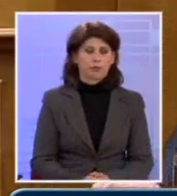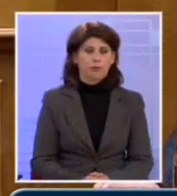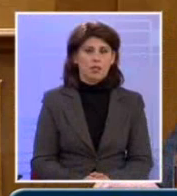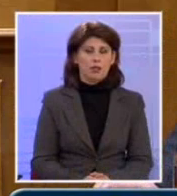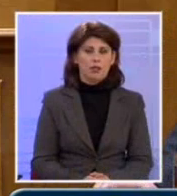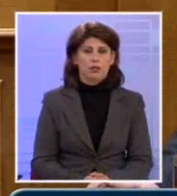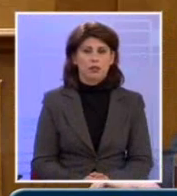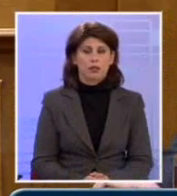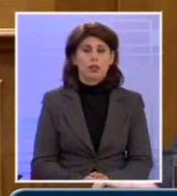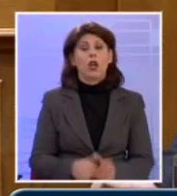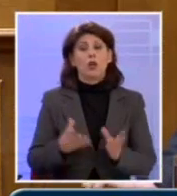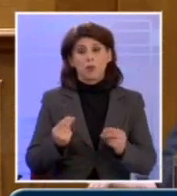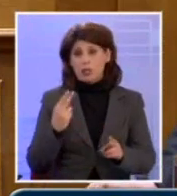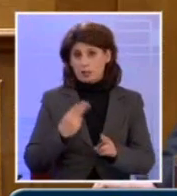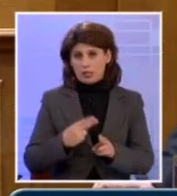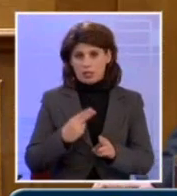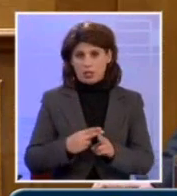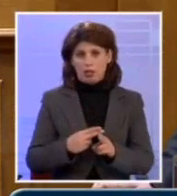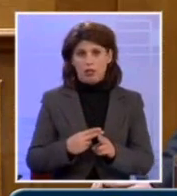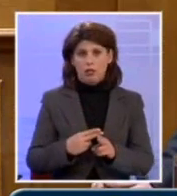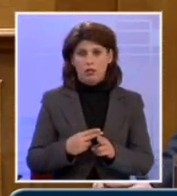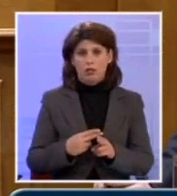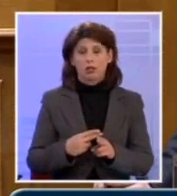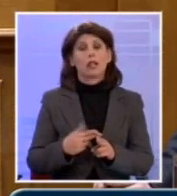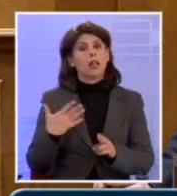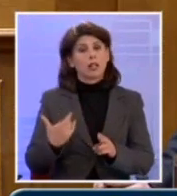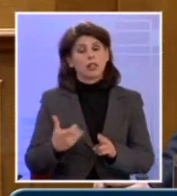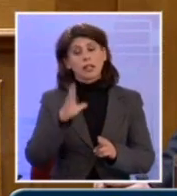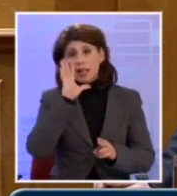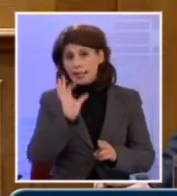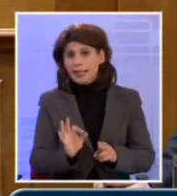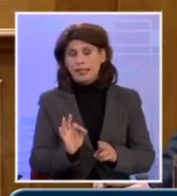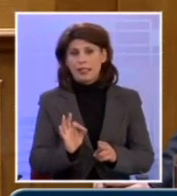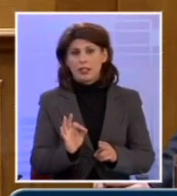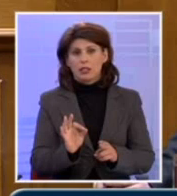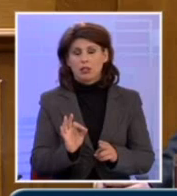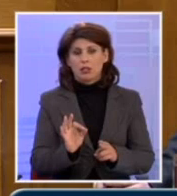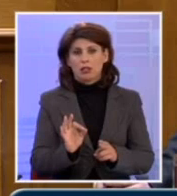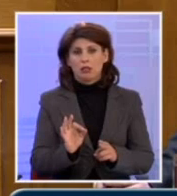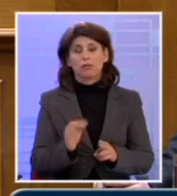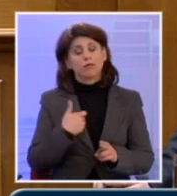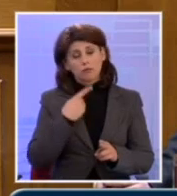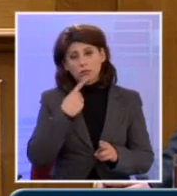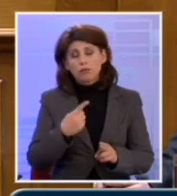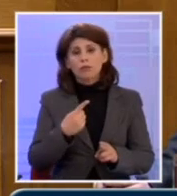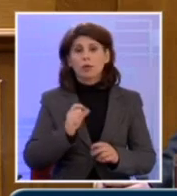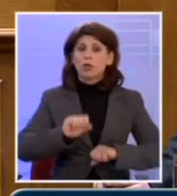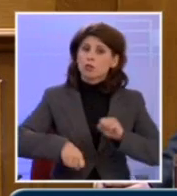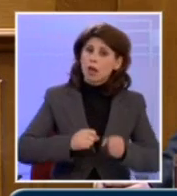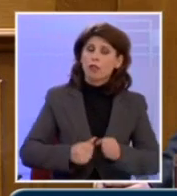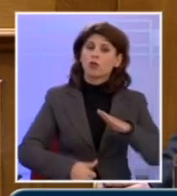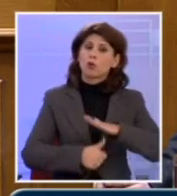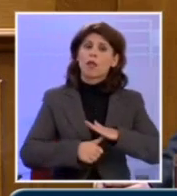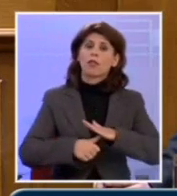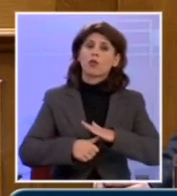Όπως εξαιρετικά σημαντική είναι και η ειλικρινής, έχω να δηλώσω, προσπάθεια του Πρόεδρου